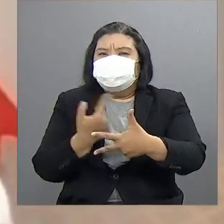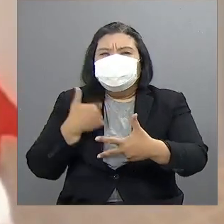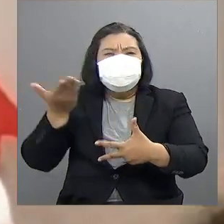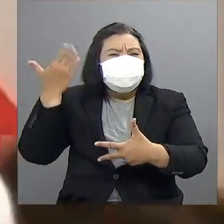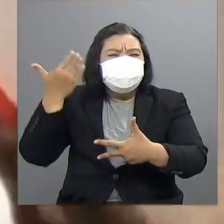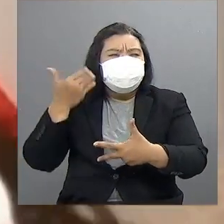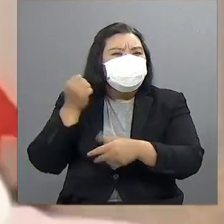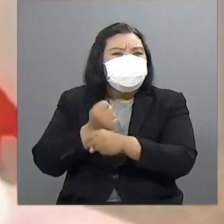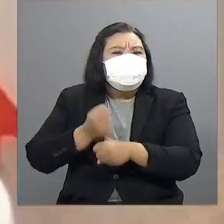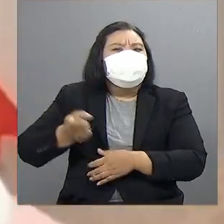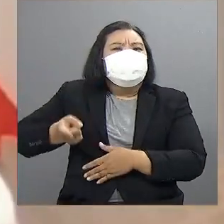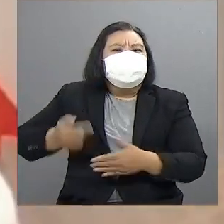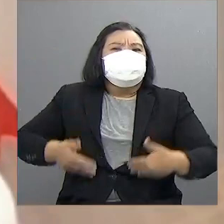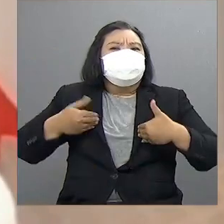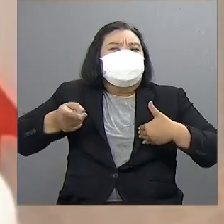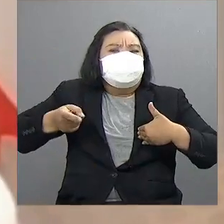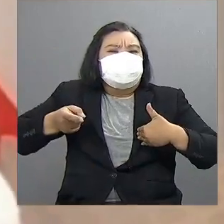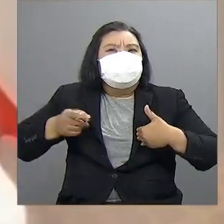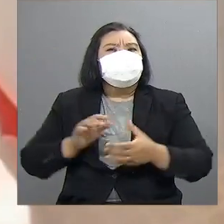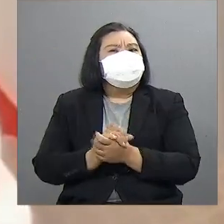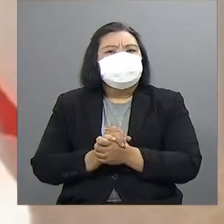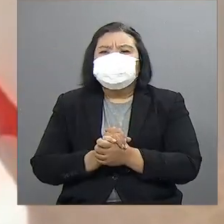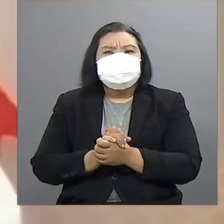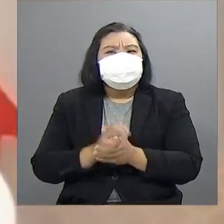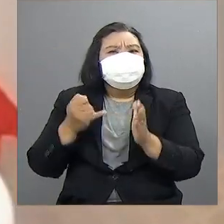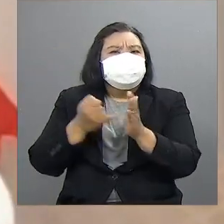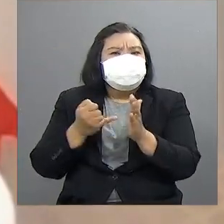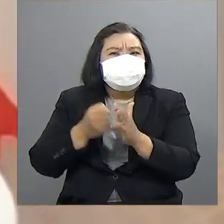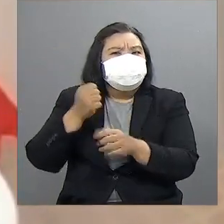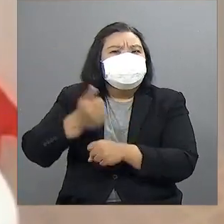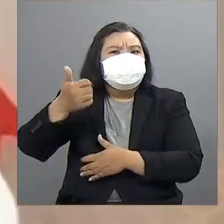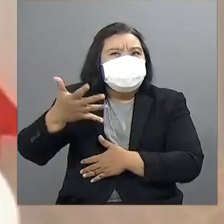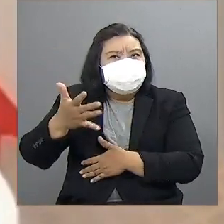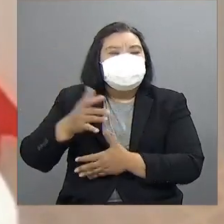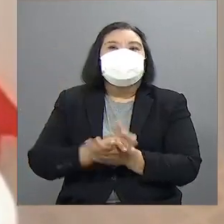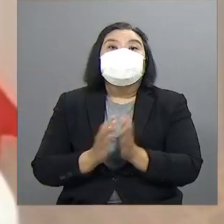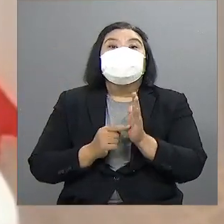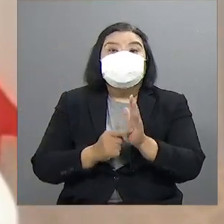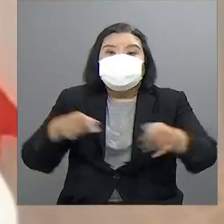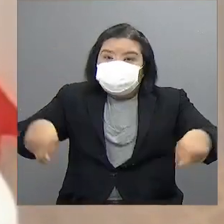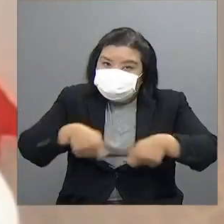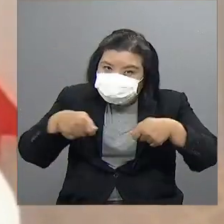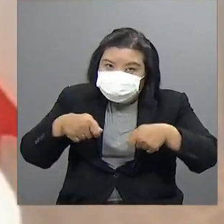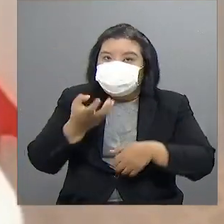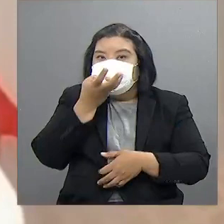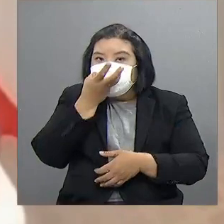ำไม่ได้ง่ายๆเพียงแต่ทำอาหารหุงข้าวอะไรพวกนี้ก็ อา